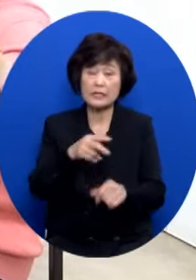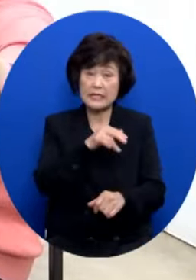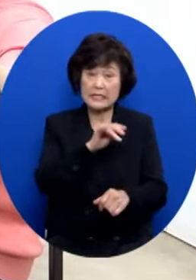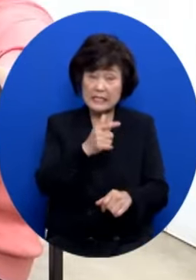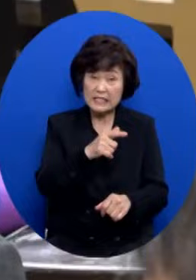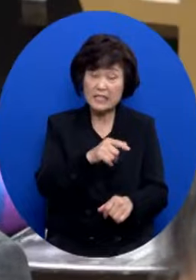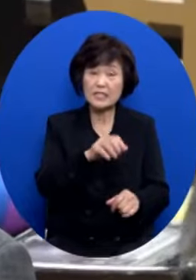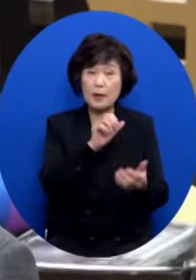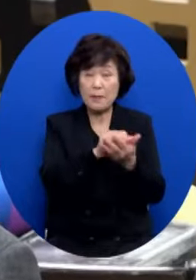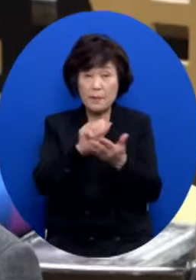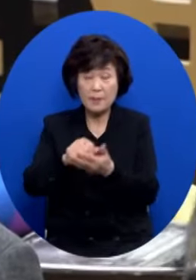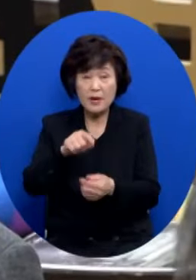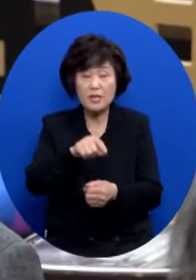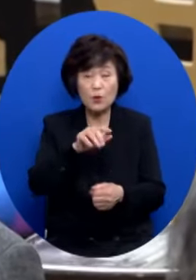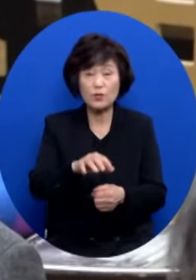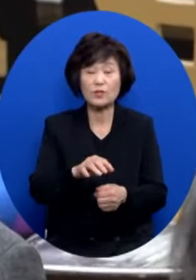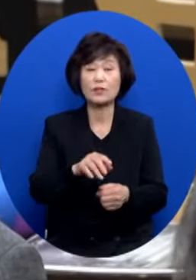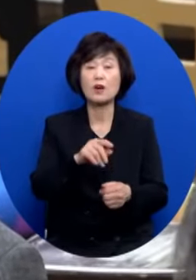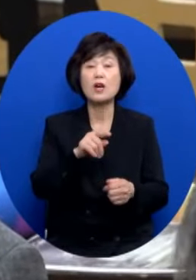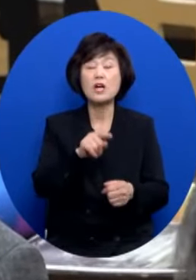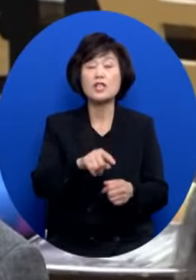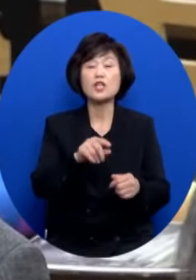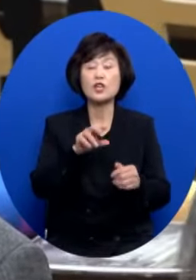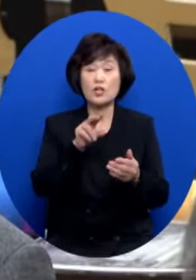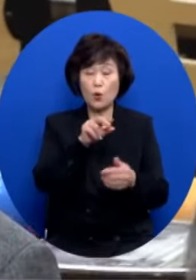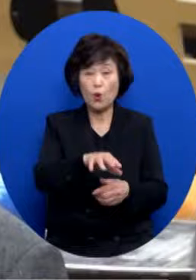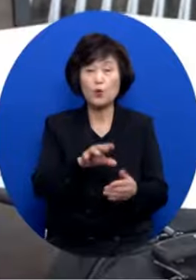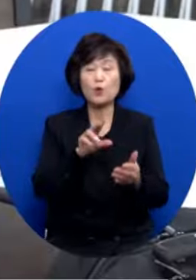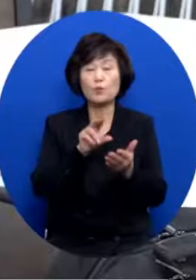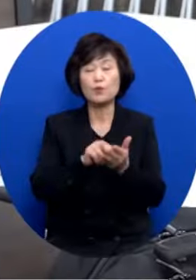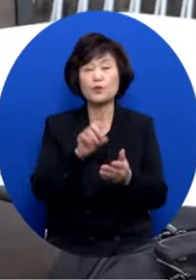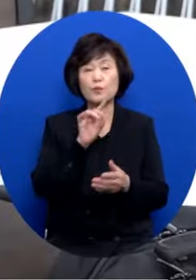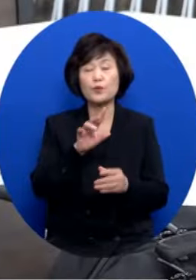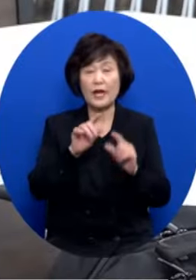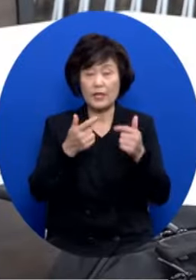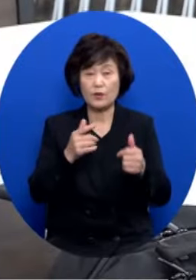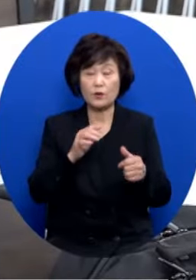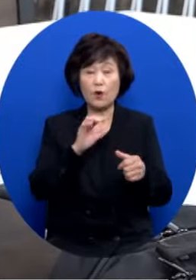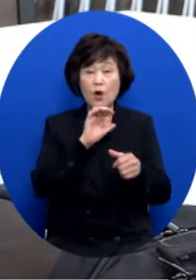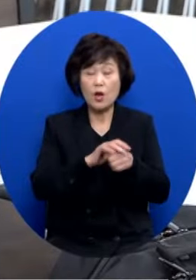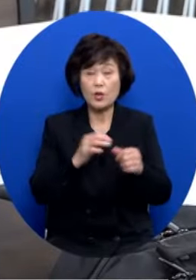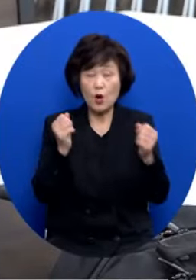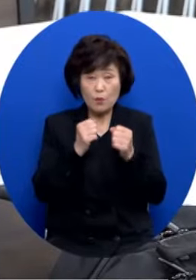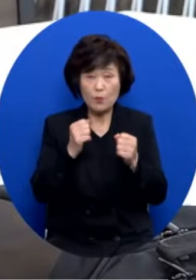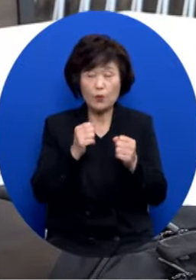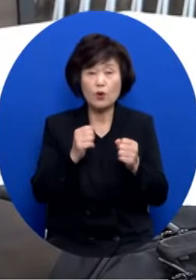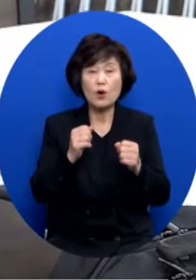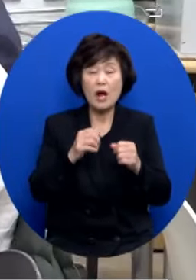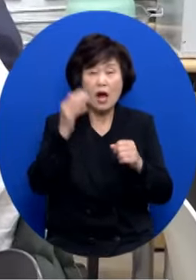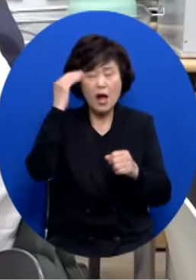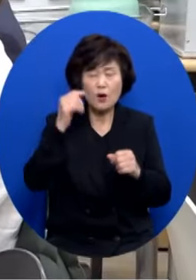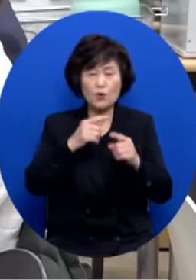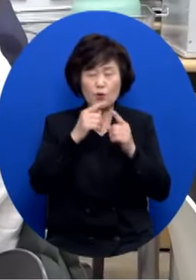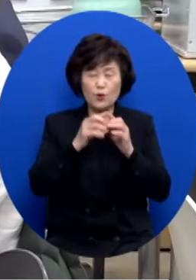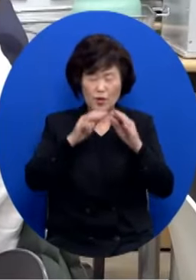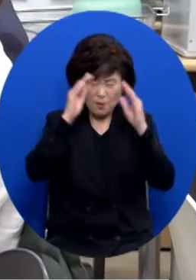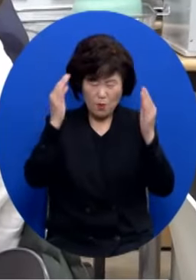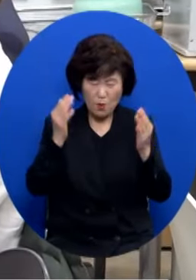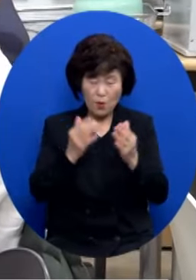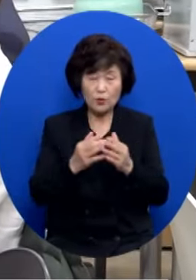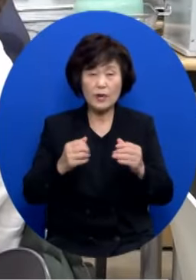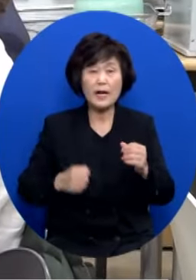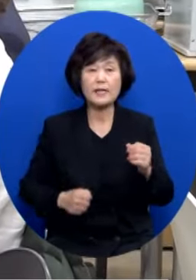성지화 현리 마을과 청도의 문제뿐만이 아니라 경북지역 나아가 한국교회 전체가 힘을 합해야 할